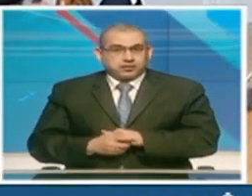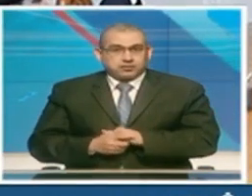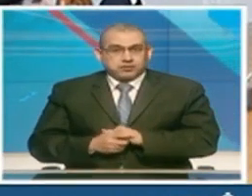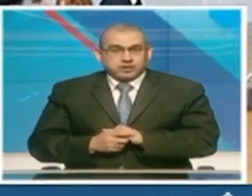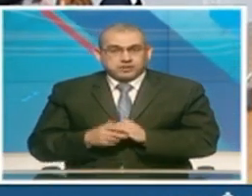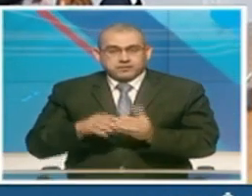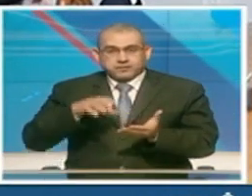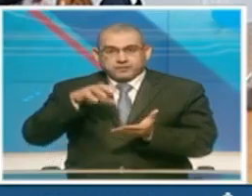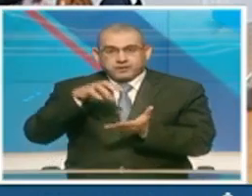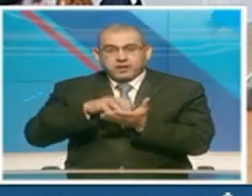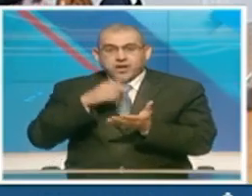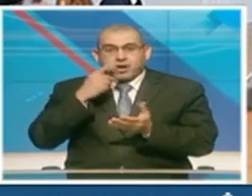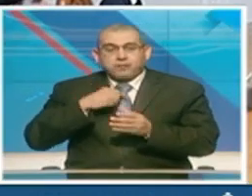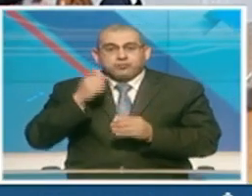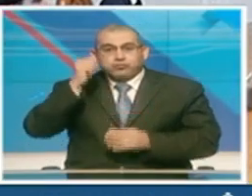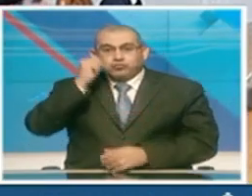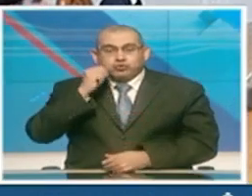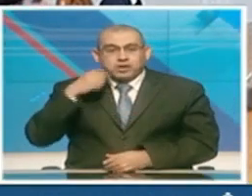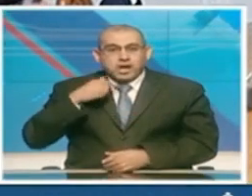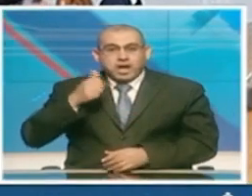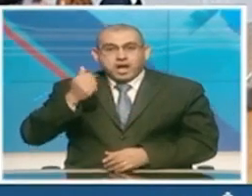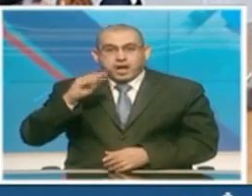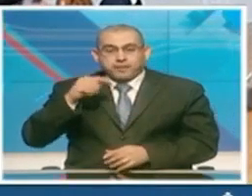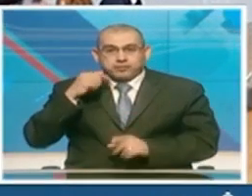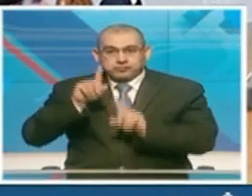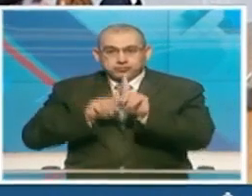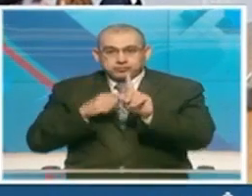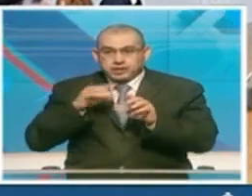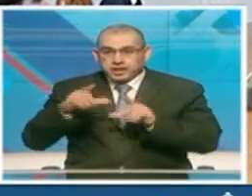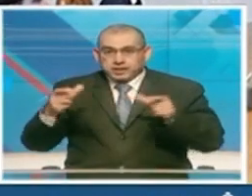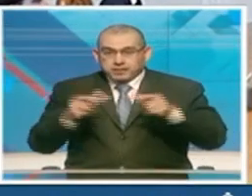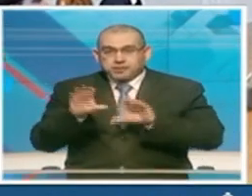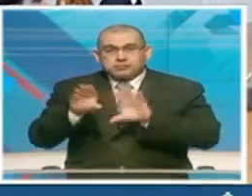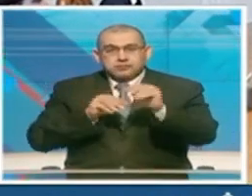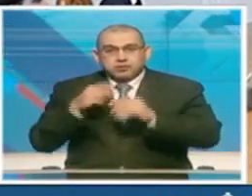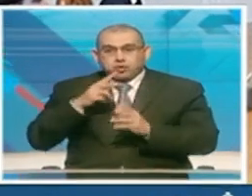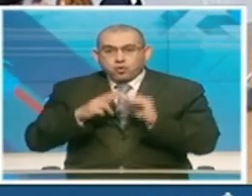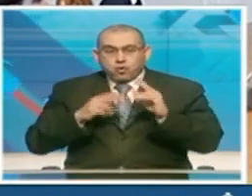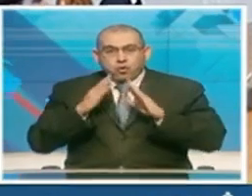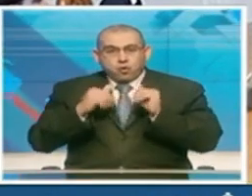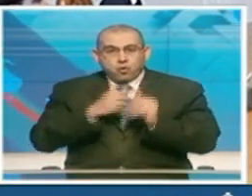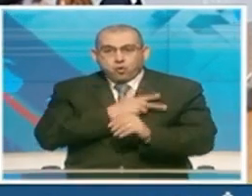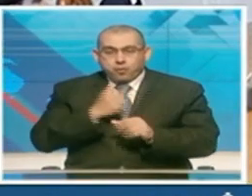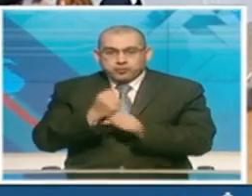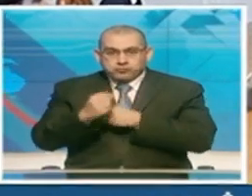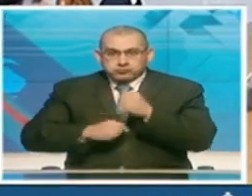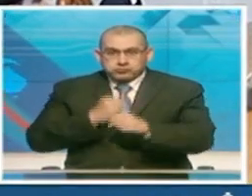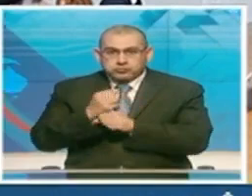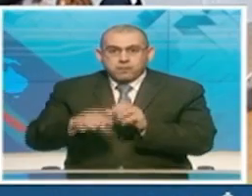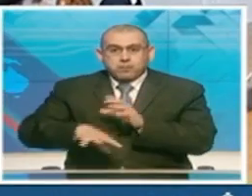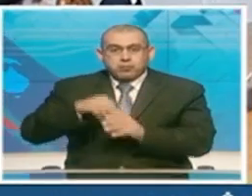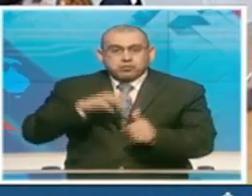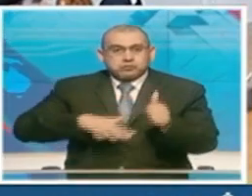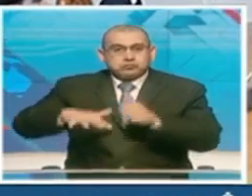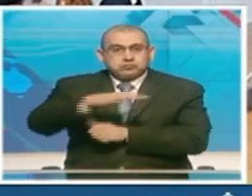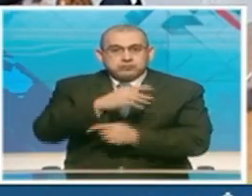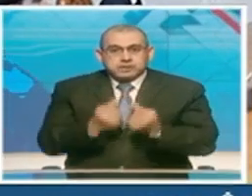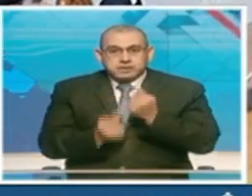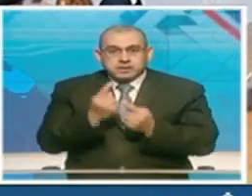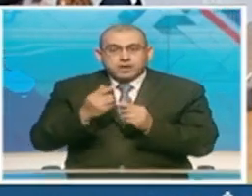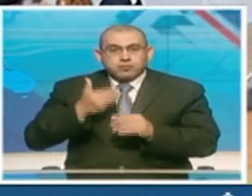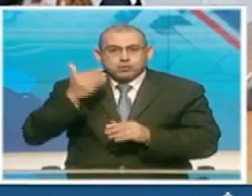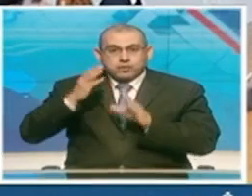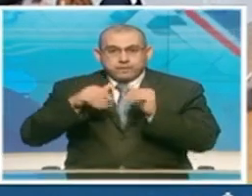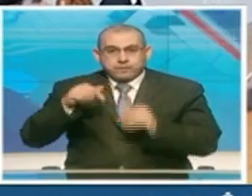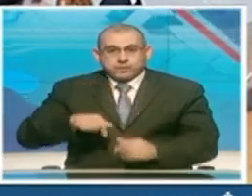الجمهوريه المستشار احمد فهمي ان الاجتماع تناول جهود الدوله في تفعيل المشروع القومي للانتاج الزراعي مستقبل